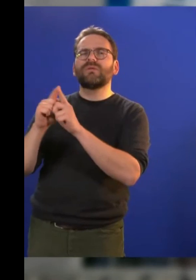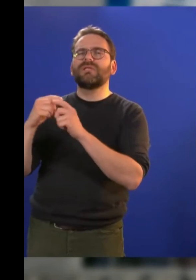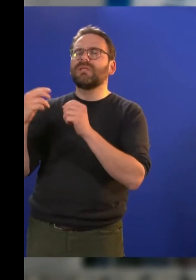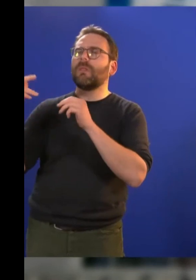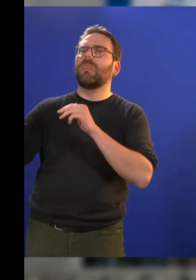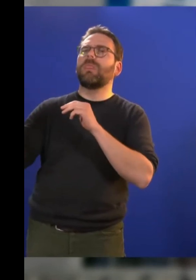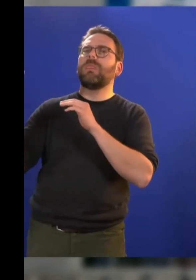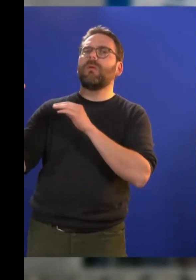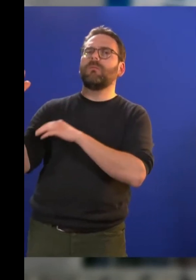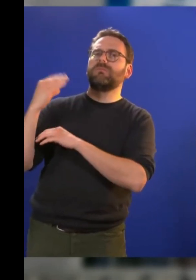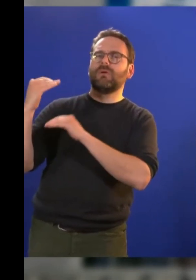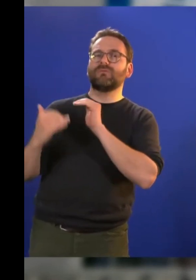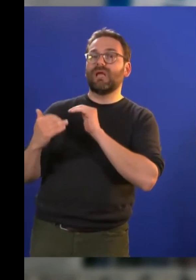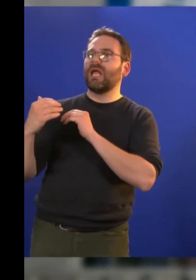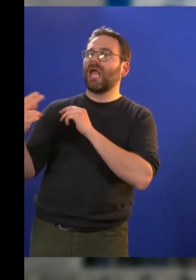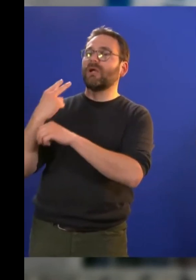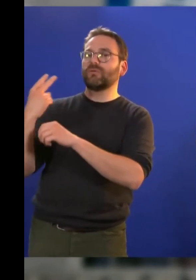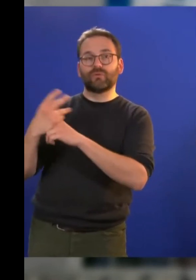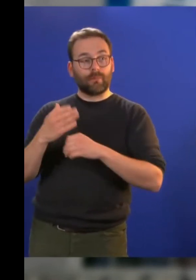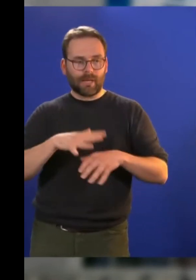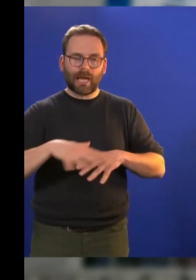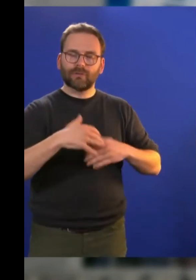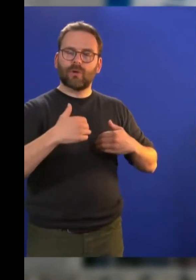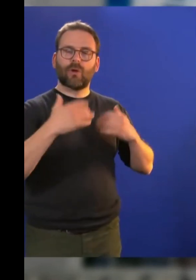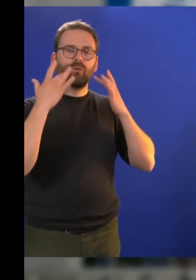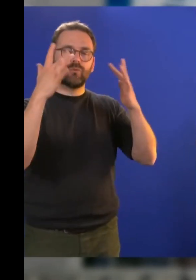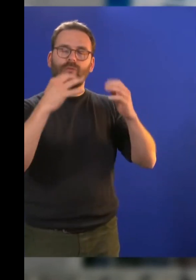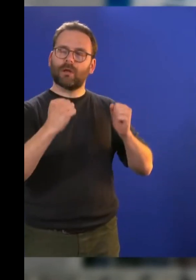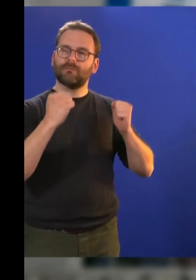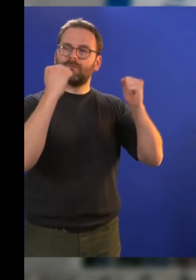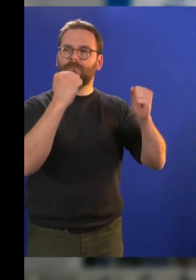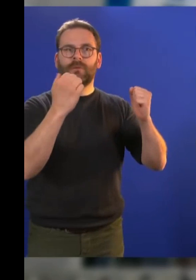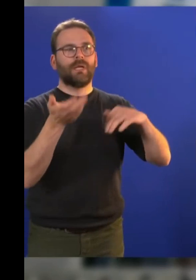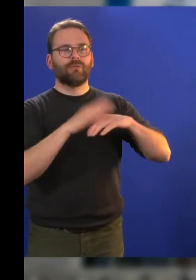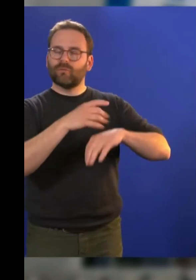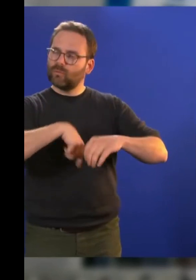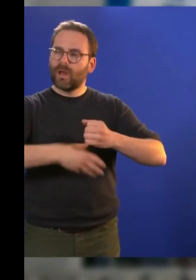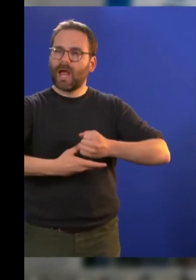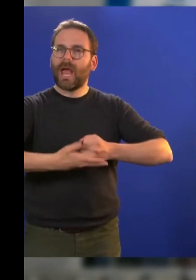aux injures, les acteurs culturels gardent la tête haute et que nous les aiderons à tenir debout.